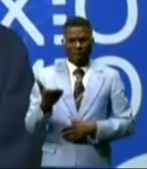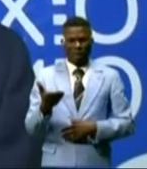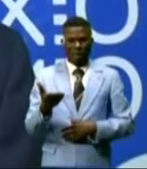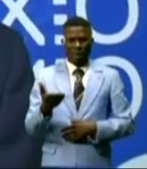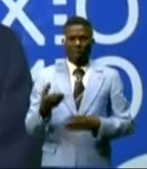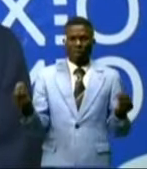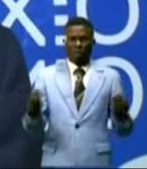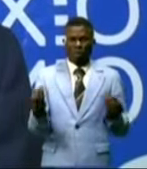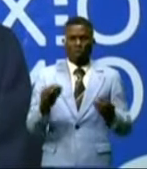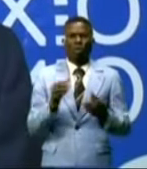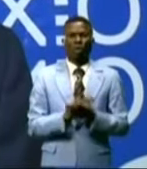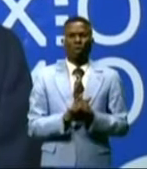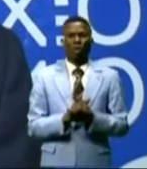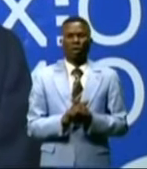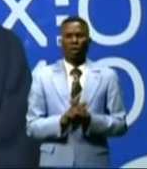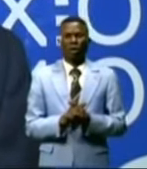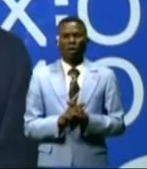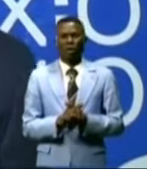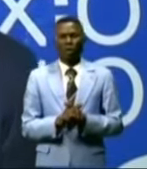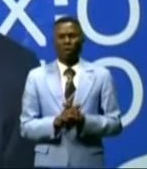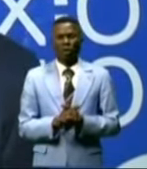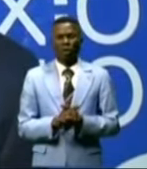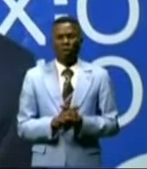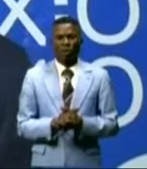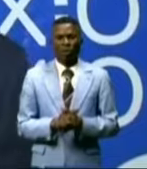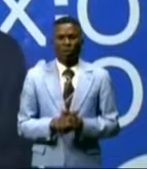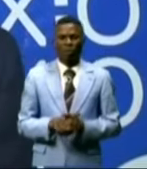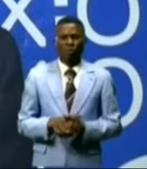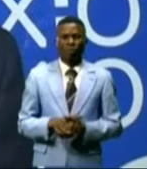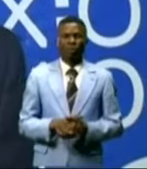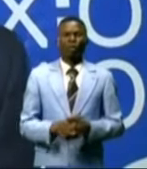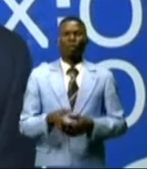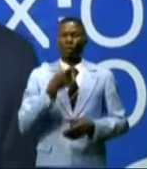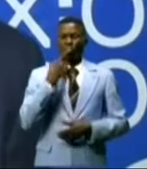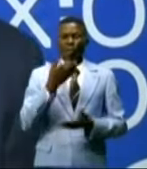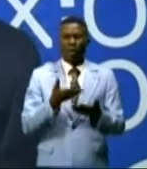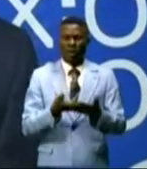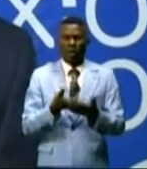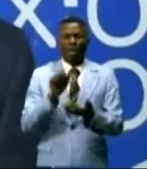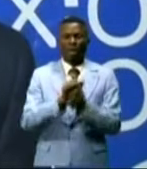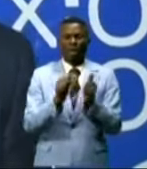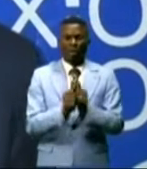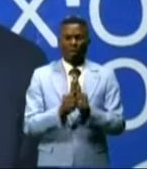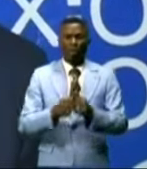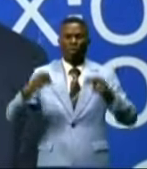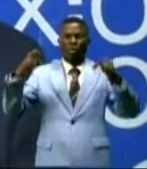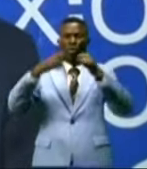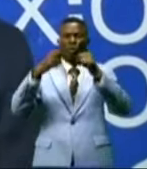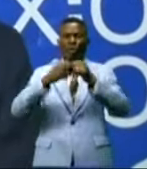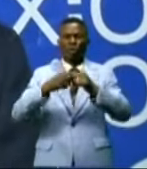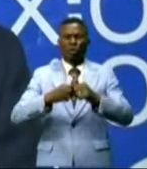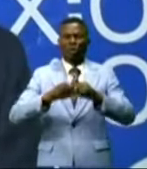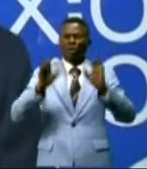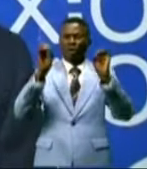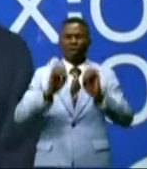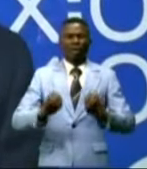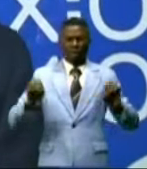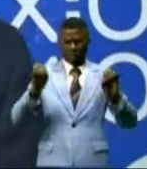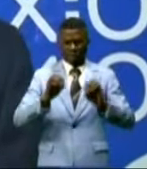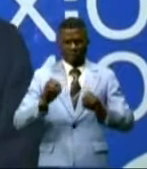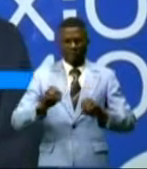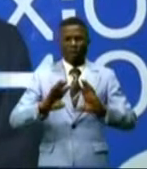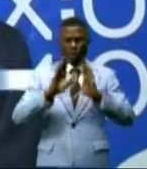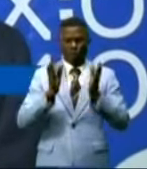simplement parce que, comme ils le disent, il y a un problème de connexion, il y a un problème de connectivité. Donc nous avons tous connu